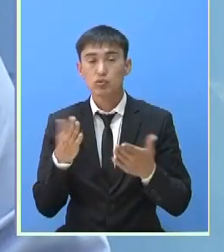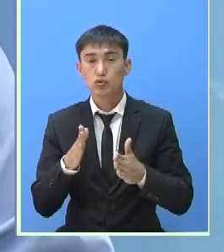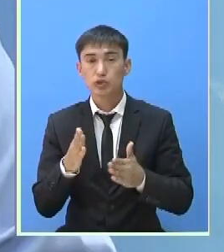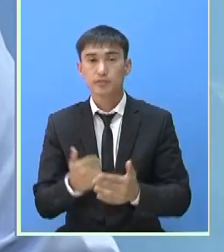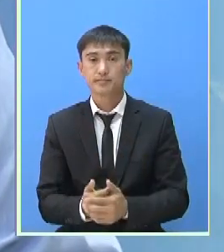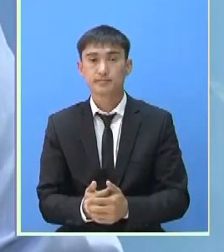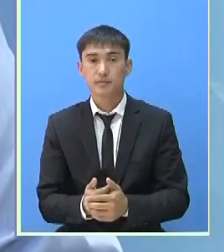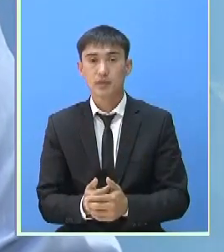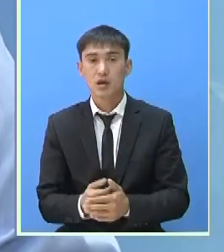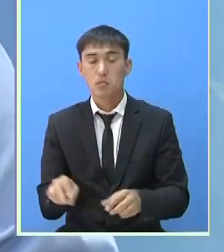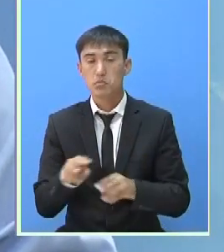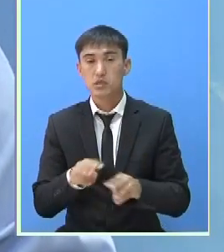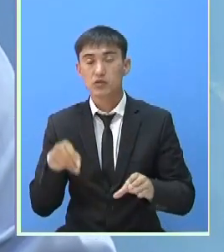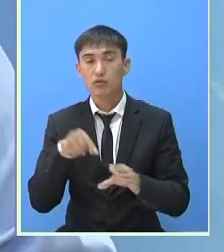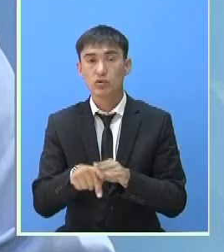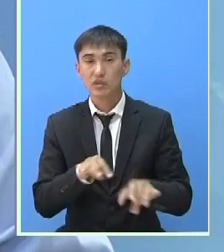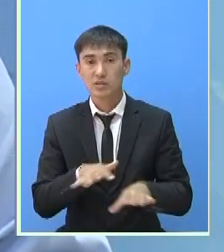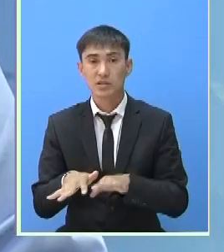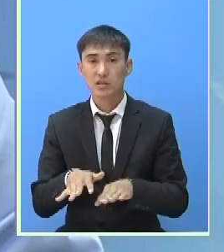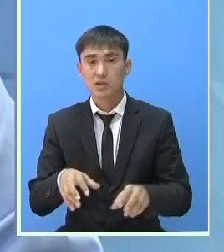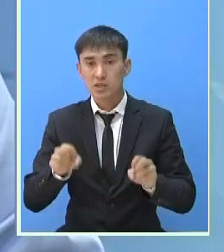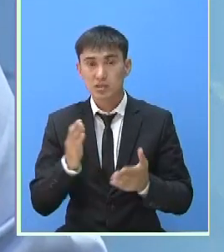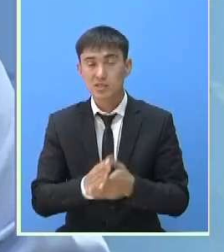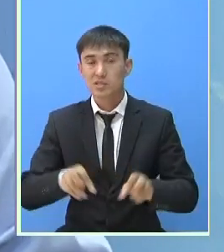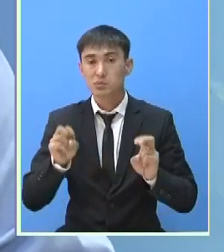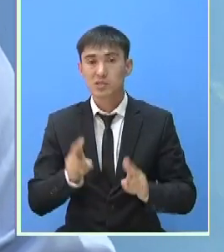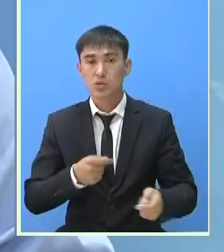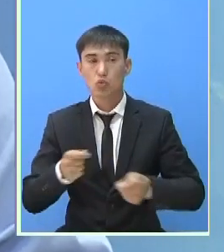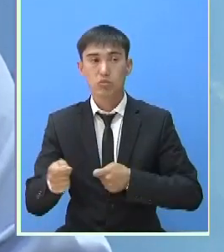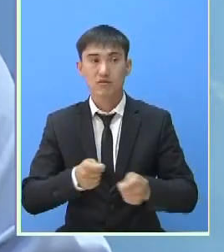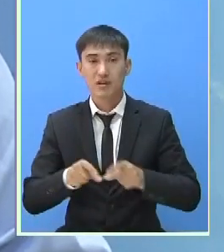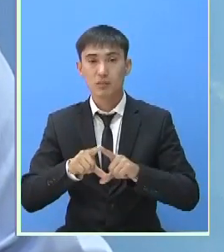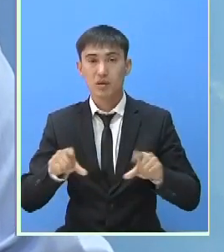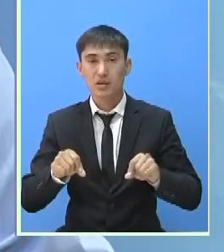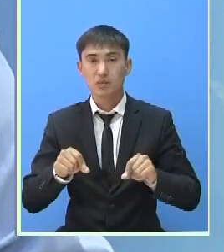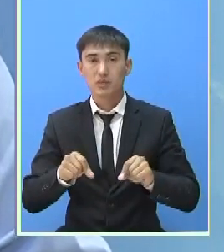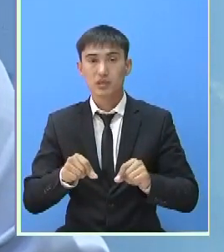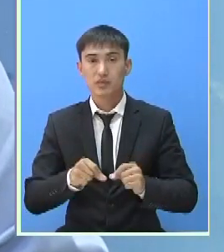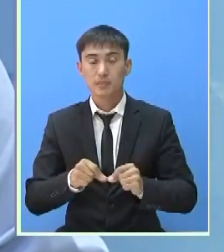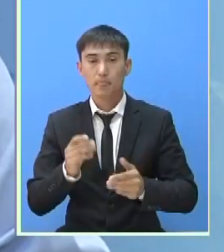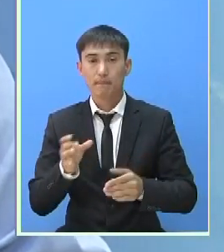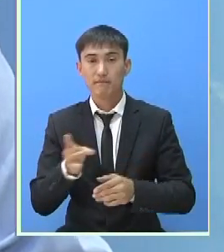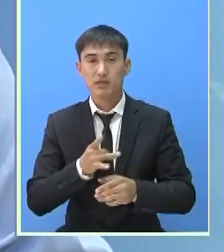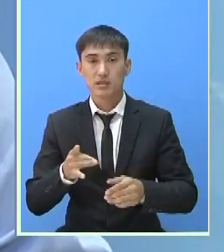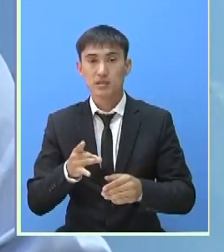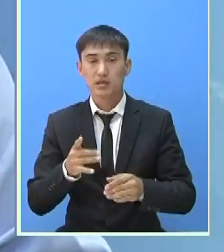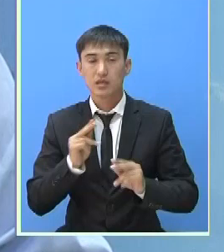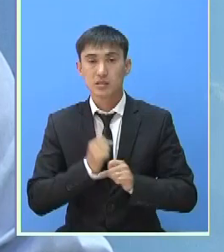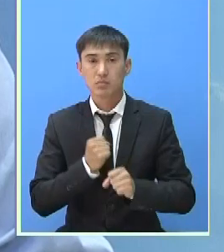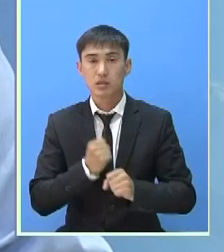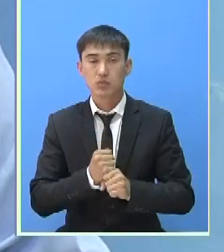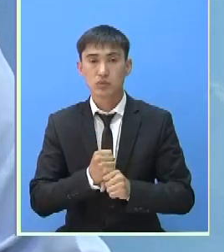даже в Министерстве внутренних дел есть специальные управления, департамент, у нас есть управление отдел К, где именно